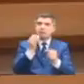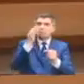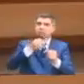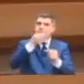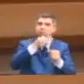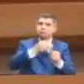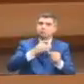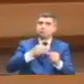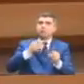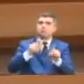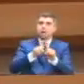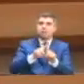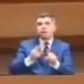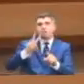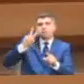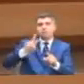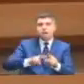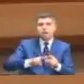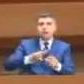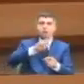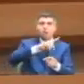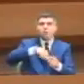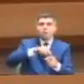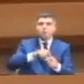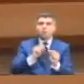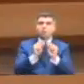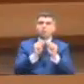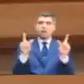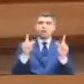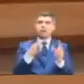لكم انها مبادره فعلا قويه وجريئه،